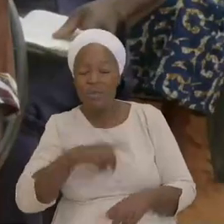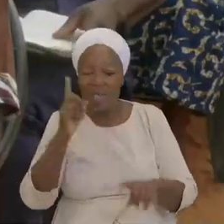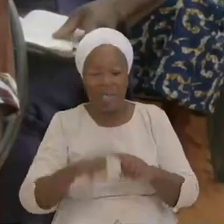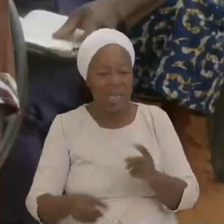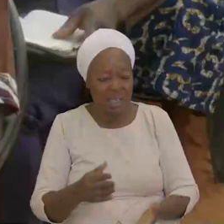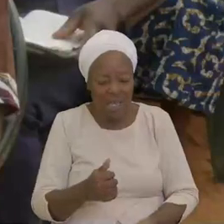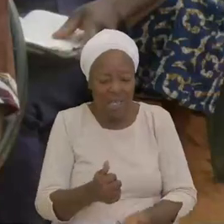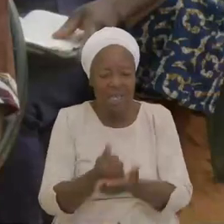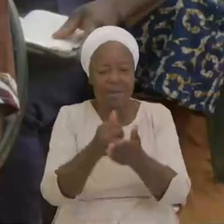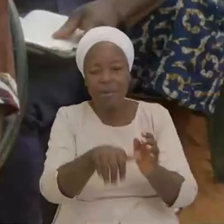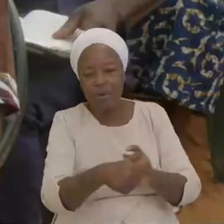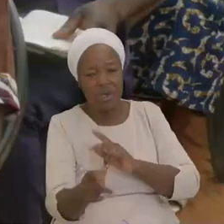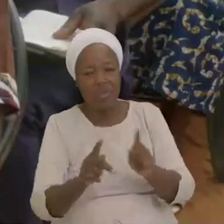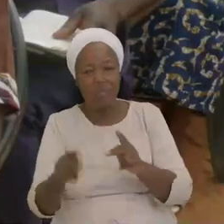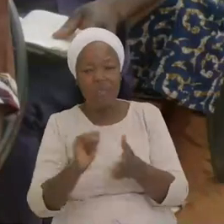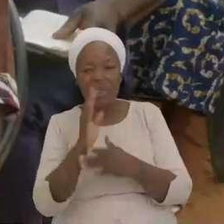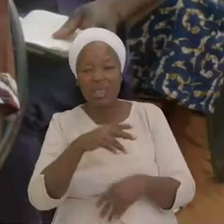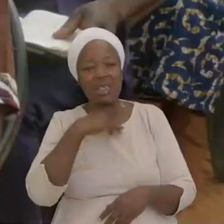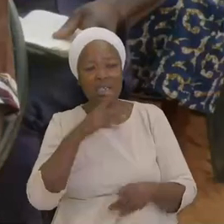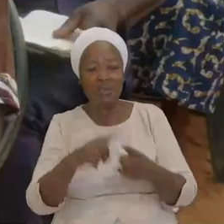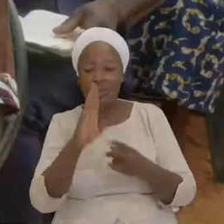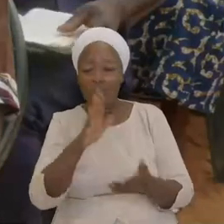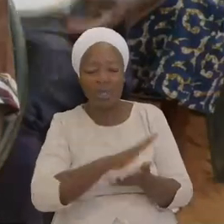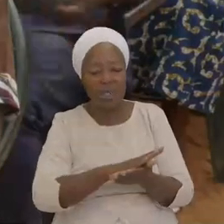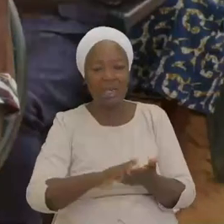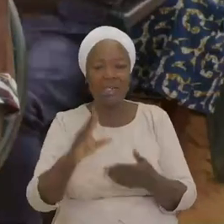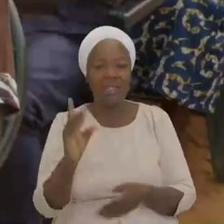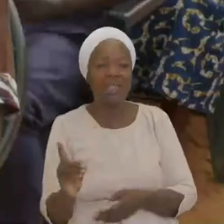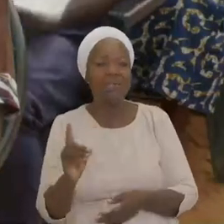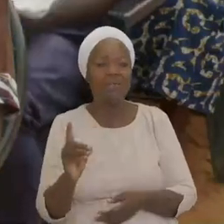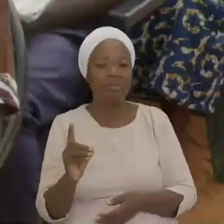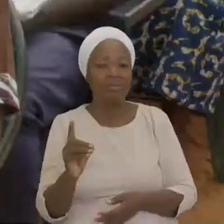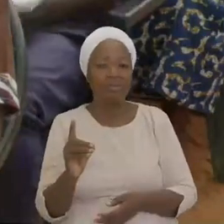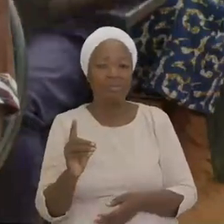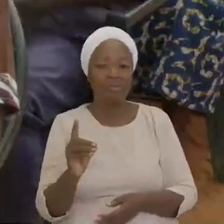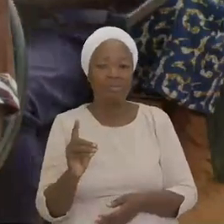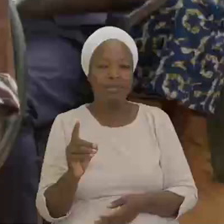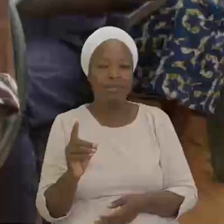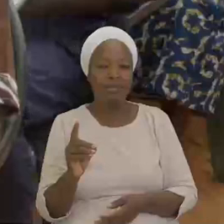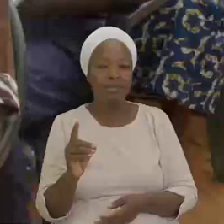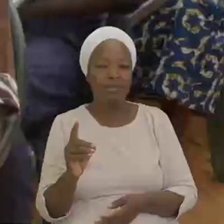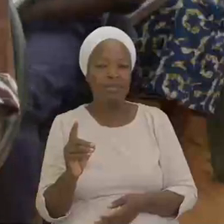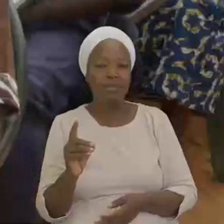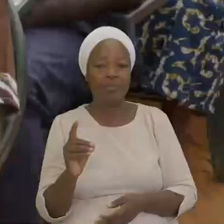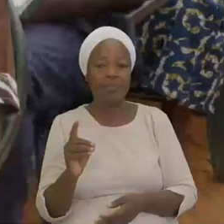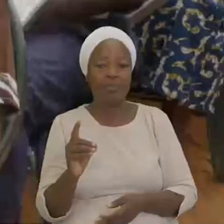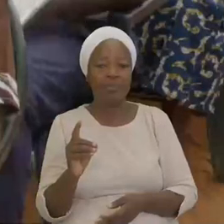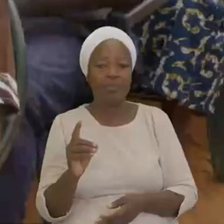Si nous sommes souillés, nous ne pouvons pas aider les autres qui sont souillés pour être purifiés.